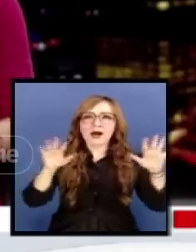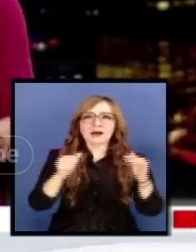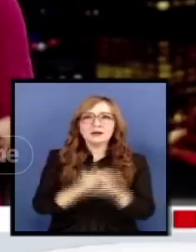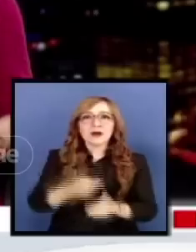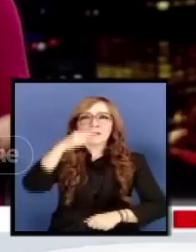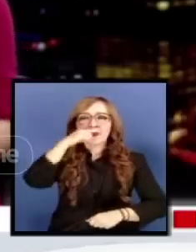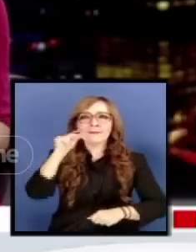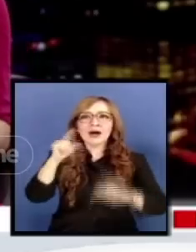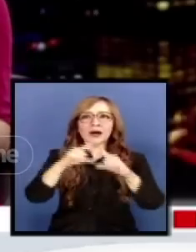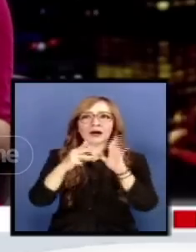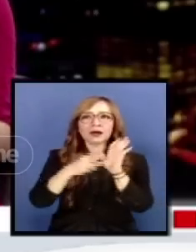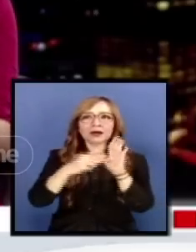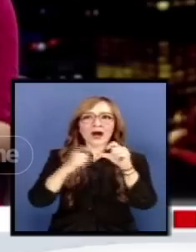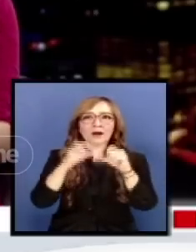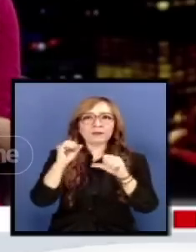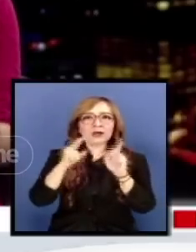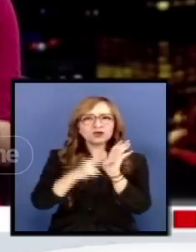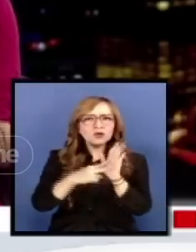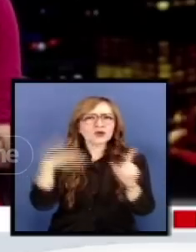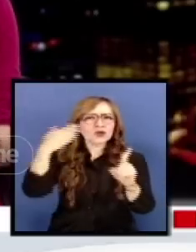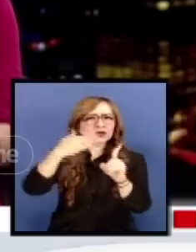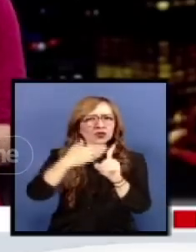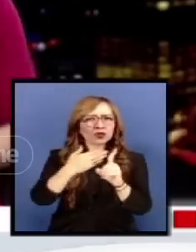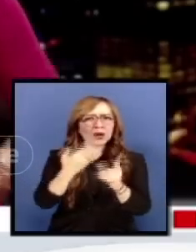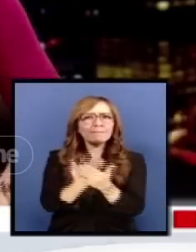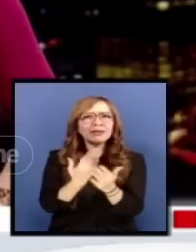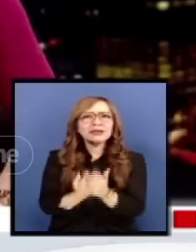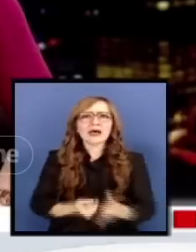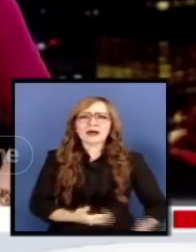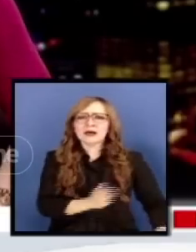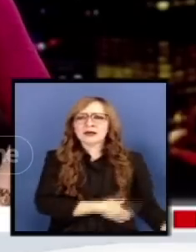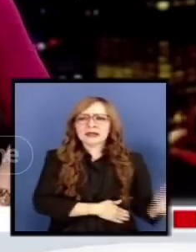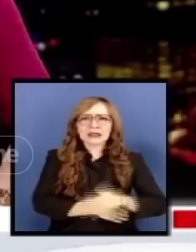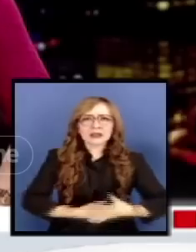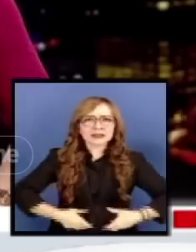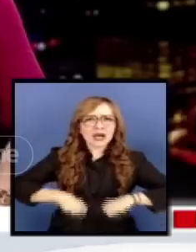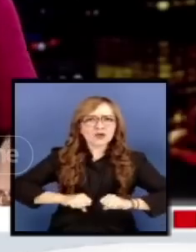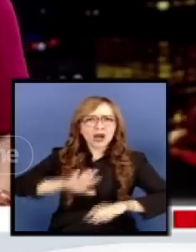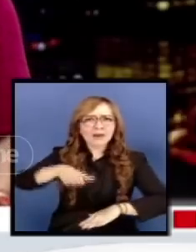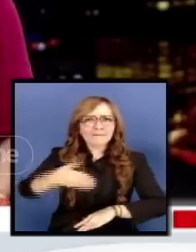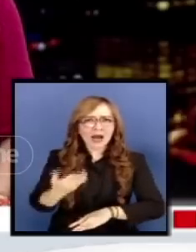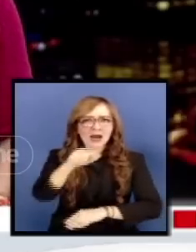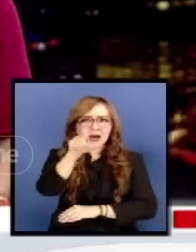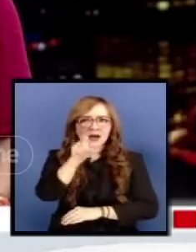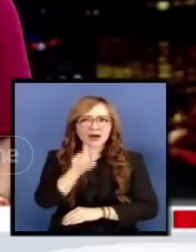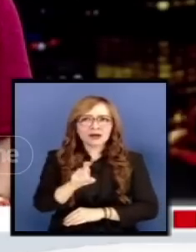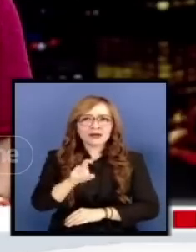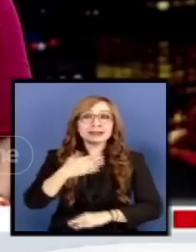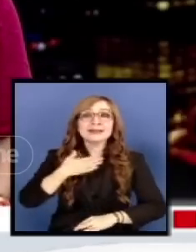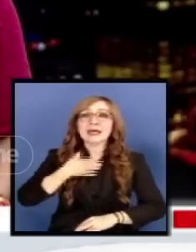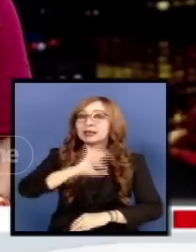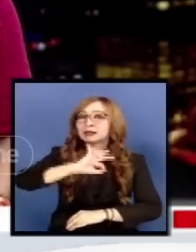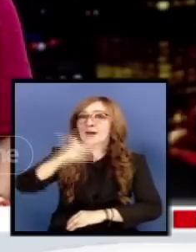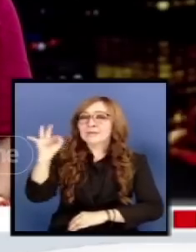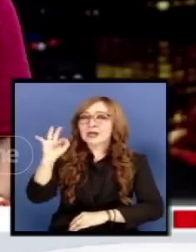langsung saya tanya ya Bang. Apa sih tujuannya minta sarung ke Pertamina ini Bang? Saya tidak pernah bicara sedekah,